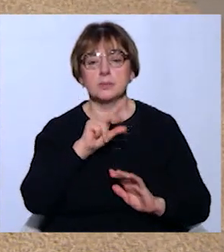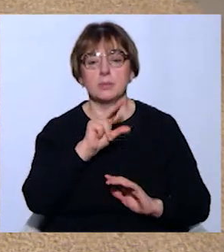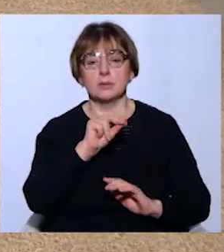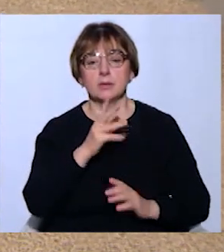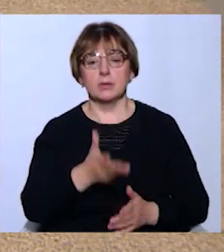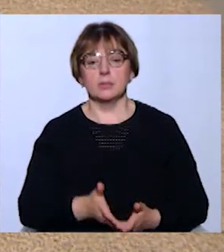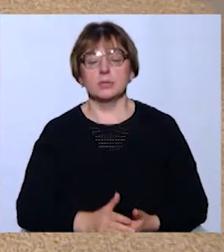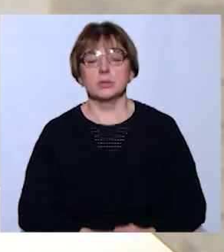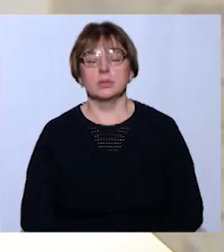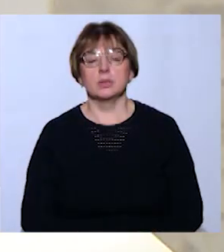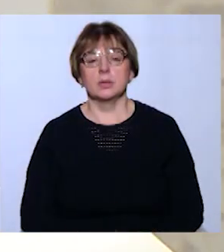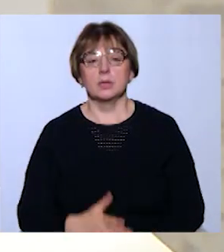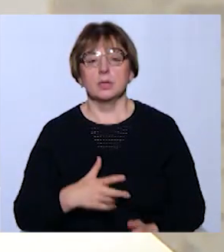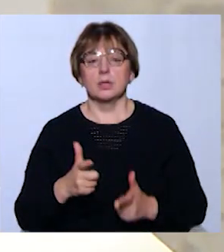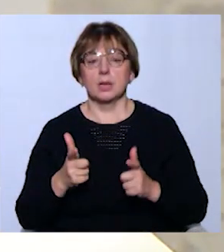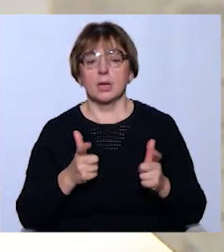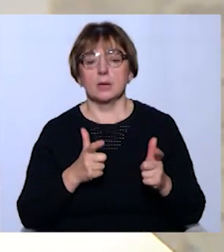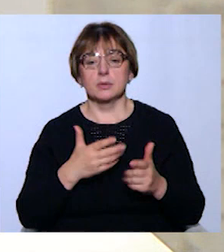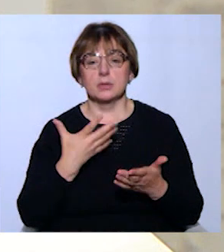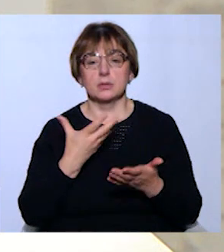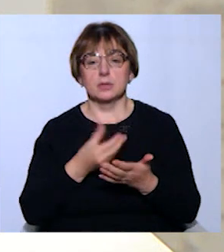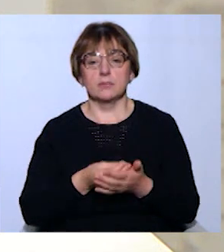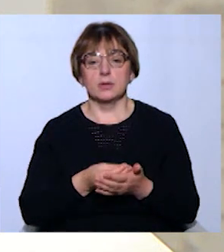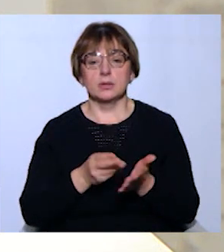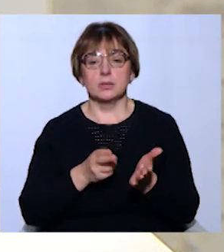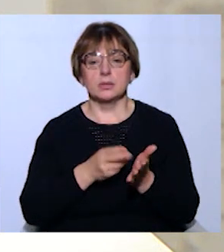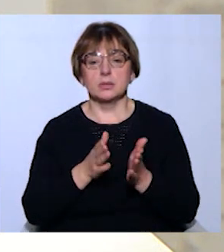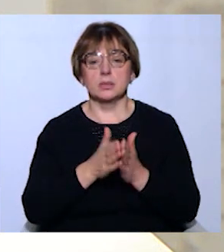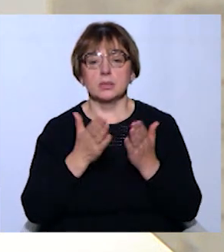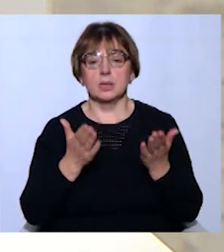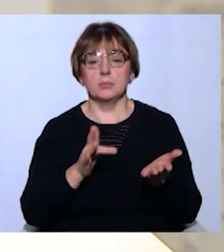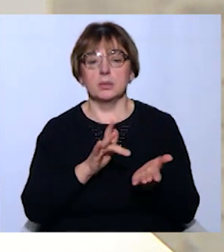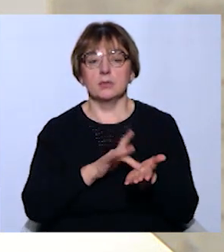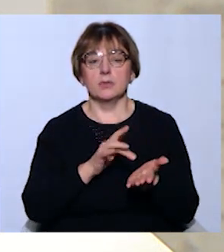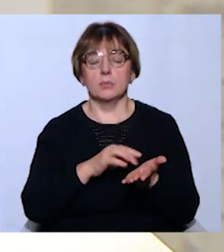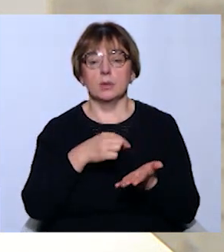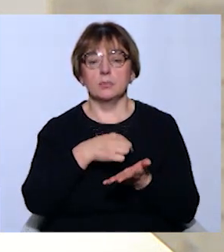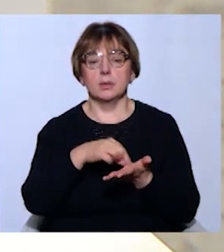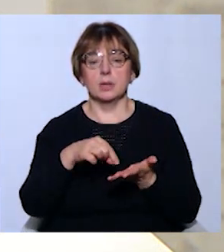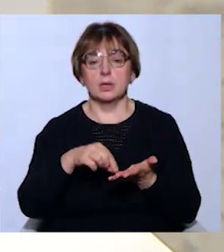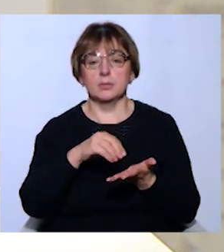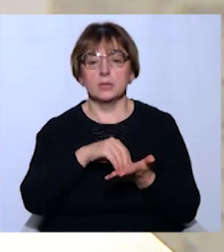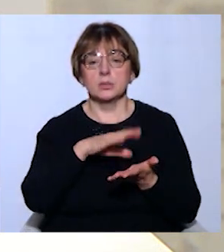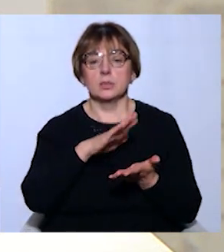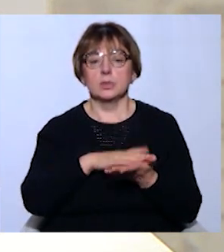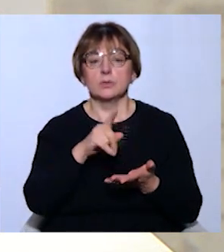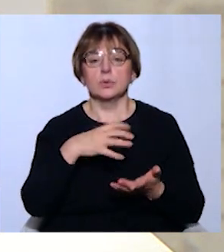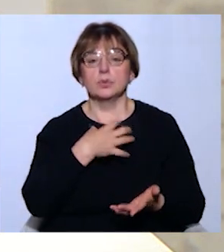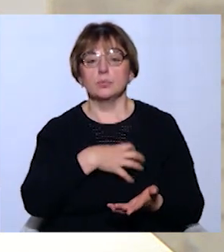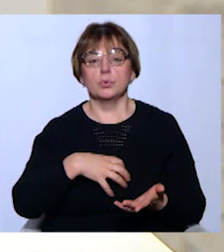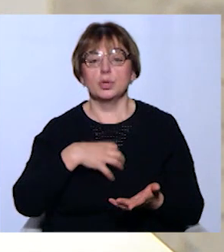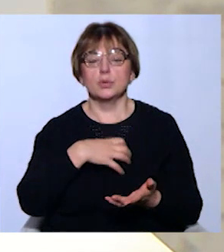მეტყველებაში. მოამზადეთ თქვენი სახელმძღვანელოები, რეულები, კალამი, რომ ჩაიწეროთ თქვენთვის